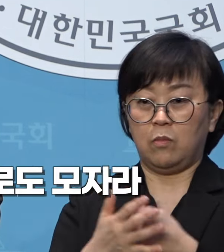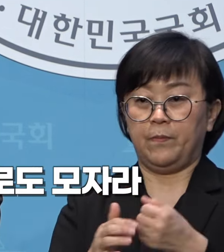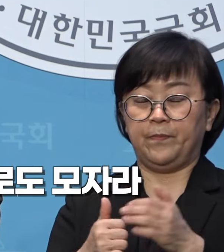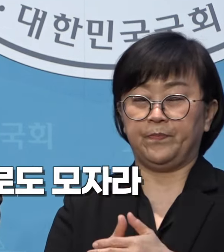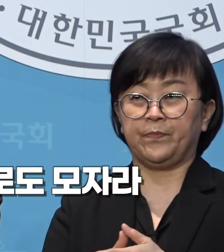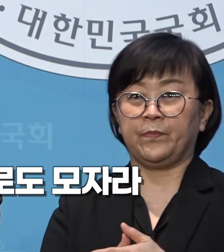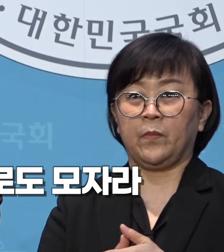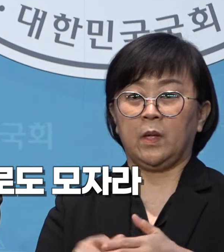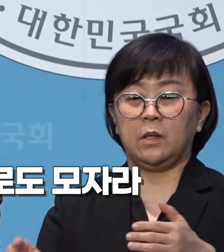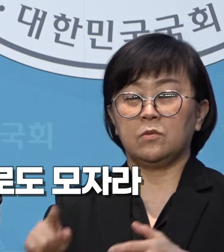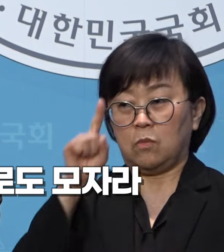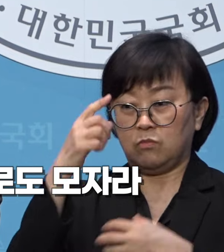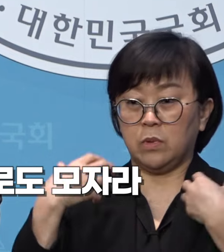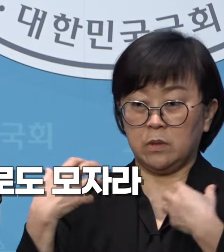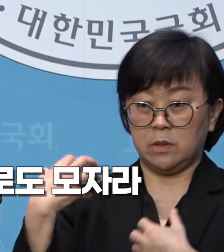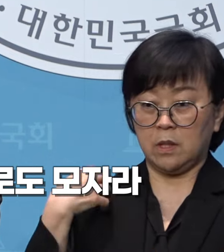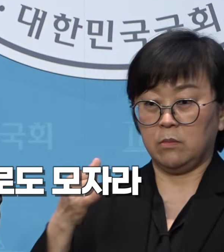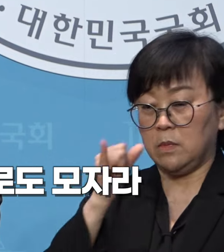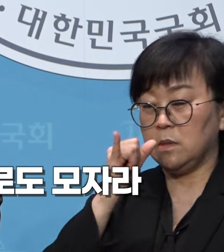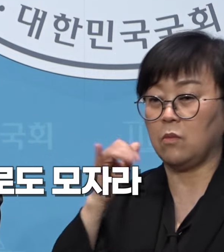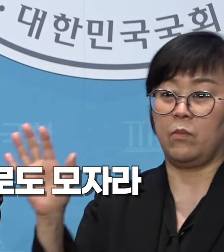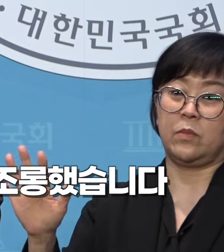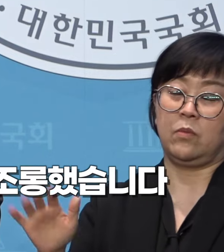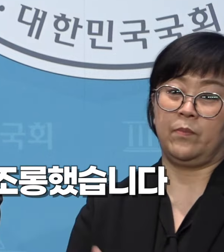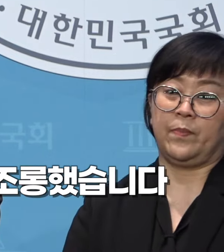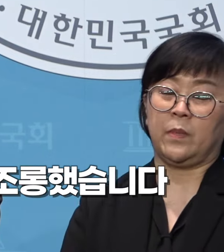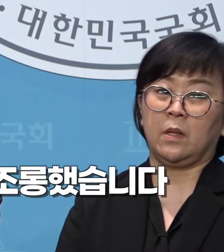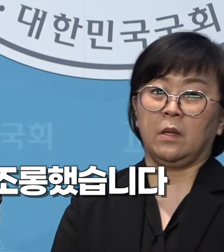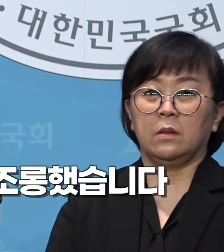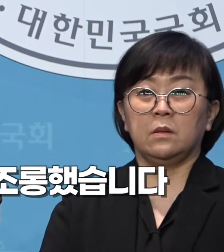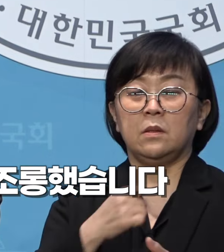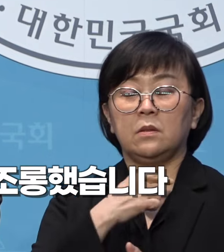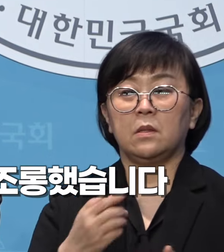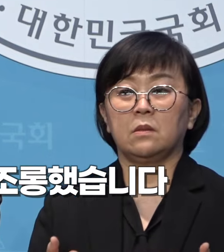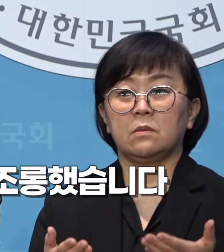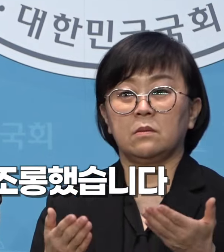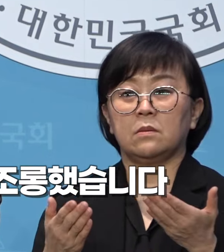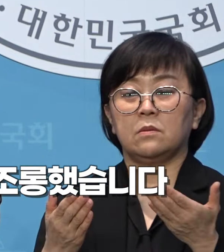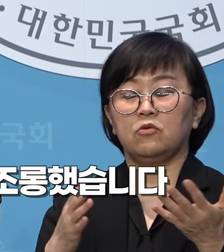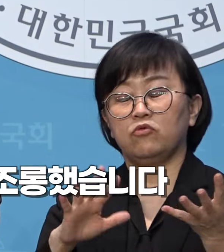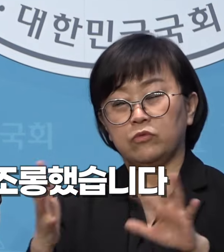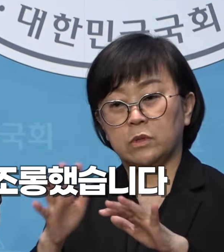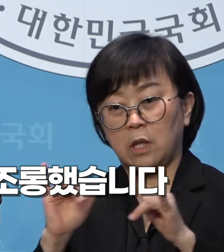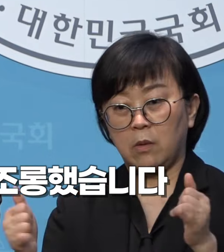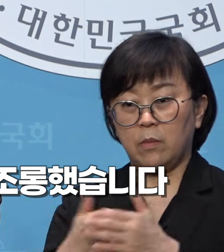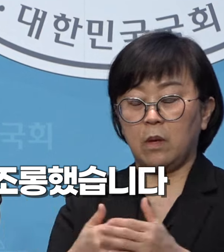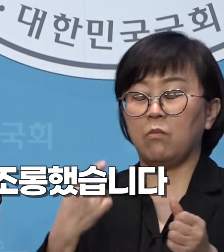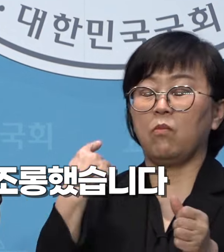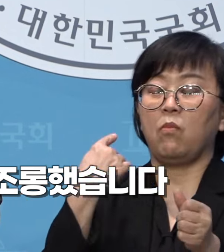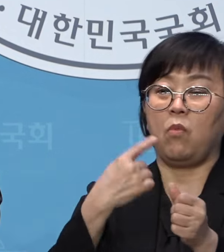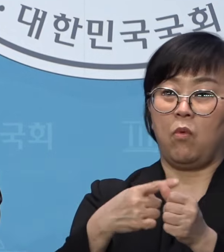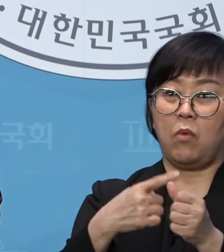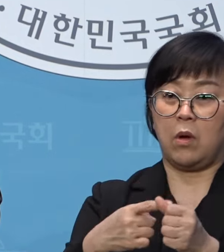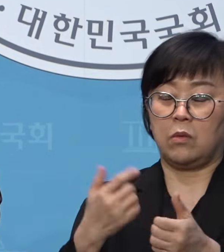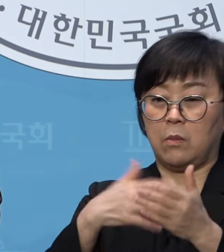참사에 대한 정부의 책임을 부정하는 것도 모자라 희생자들을 모욕하고 유가족을